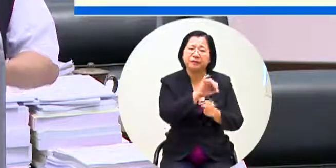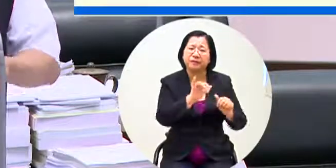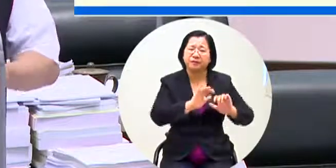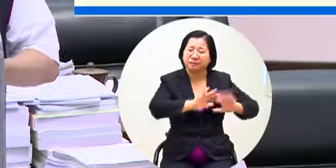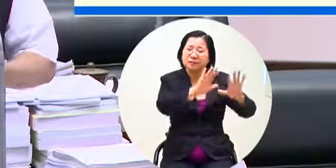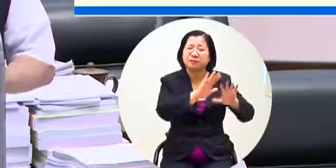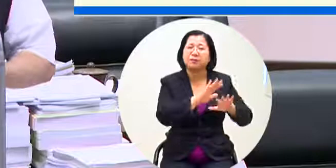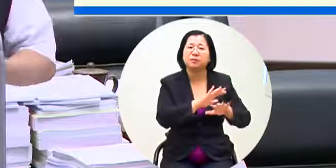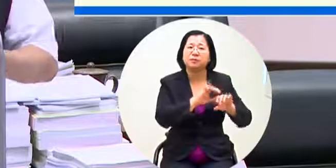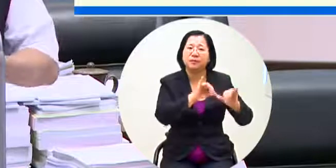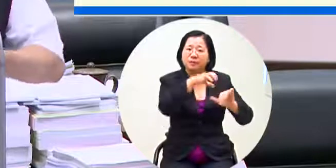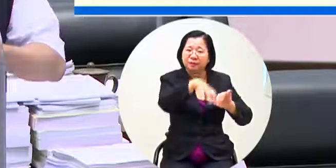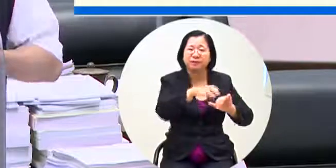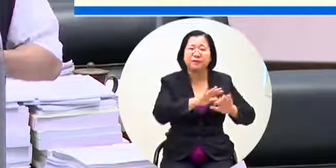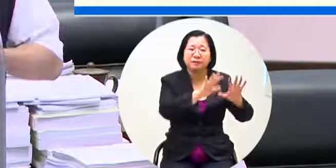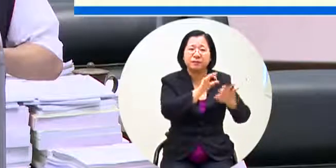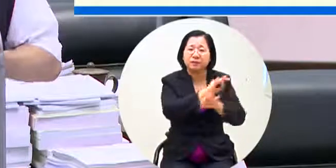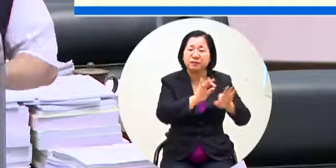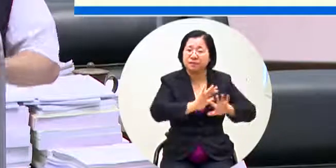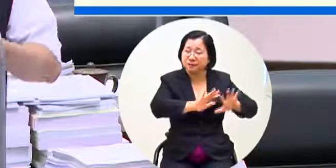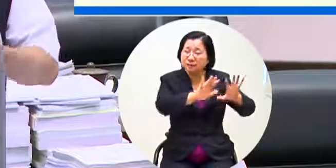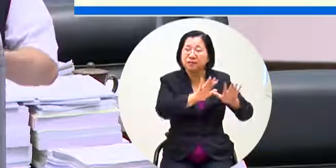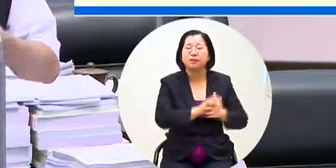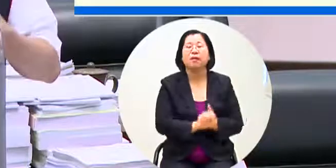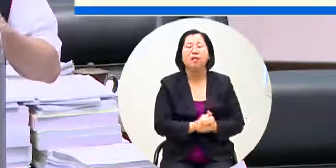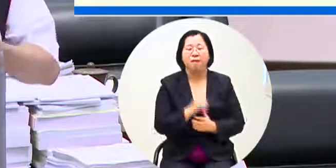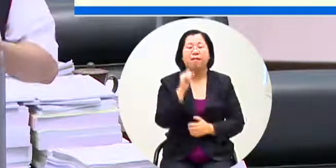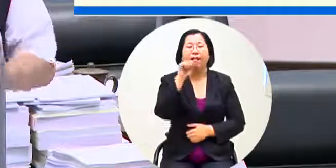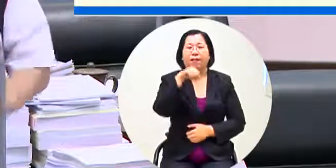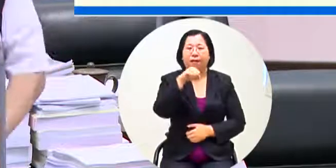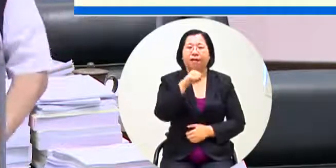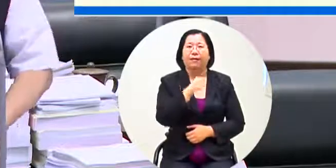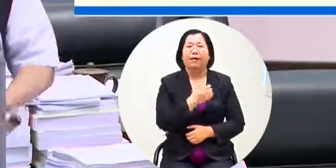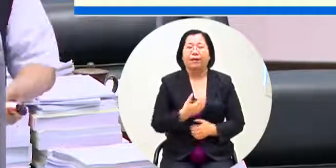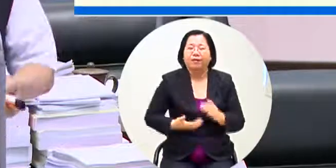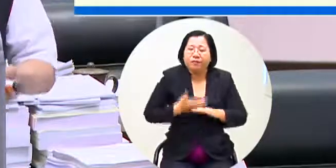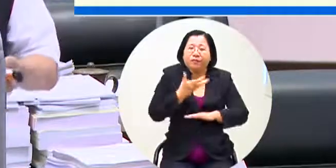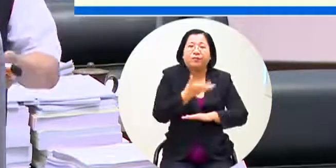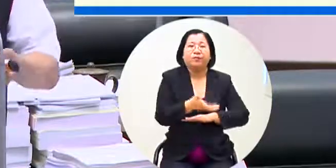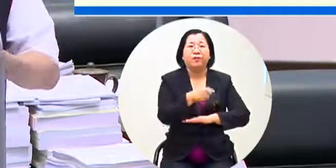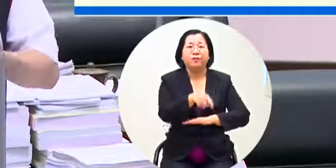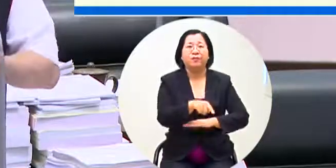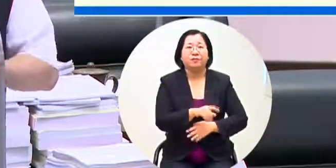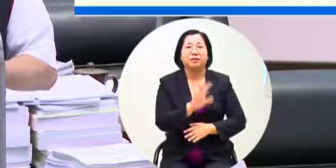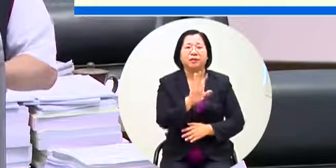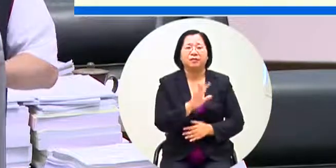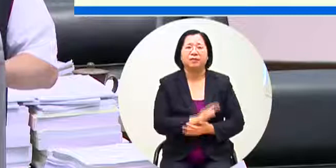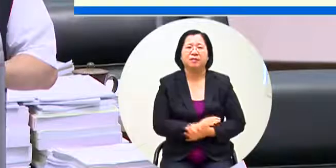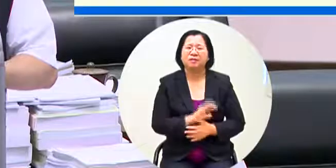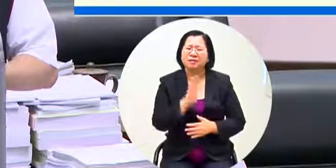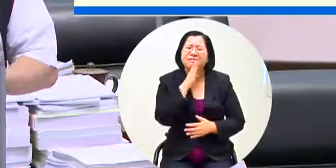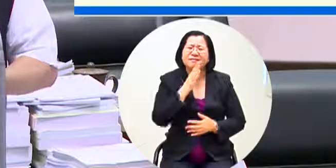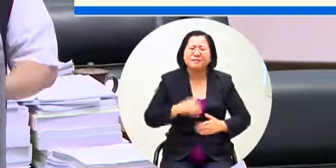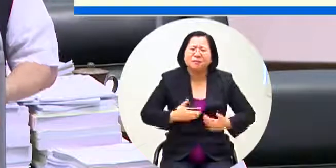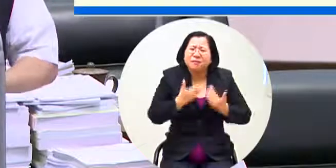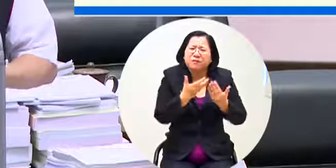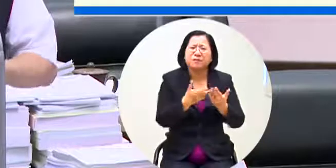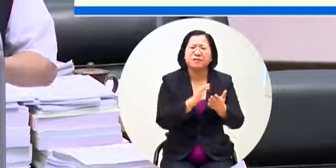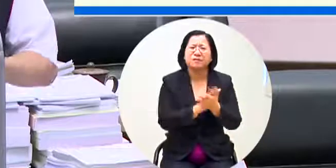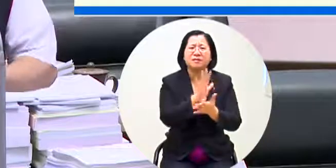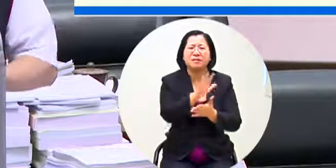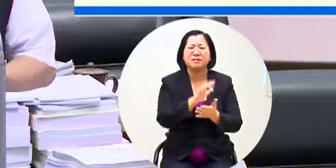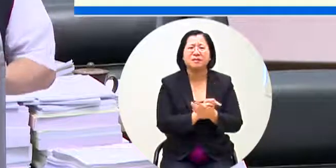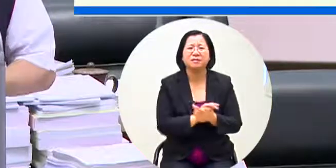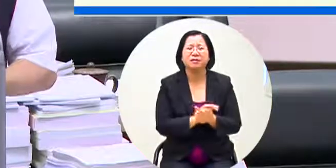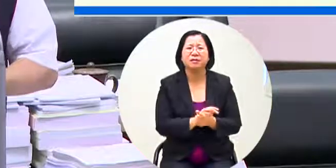好，因嘛愿意讲哦牺牲因哦，但是牺牲了了后，无换来的这个结论是安尼，所以